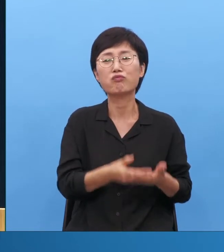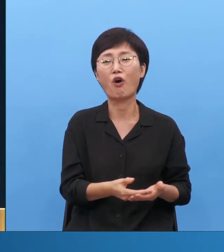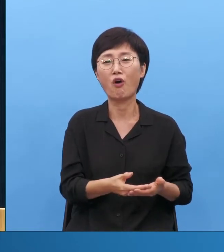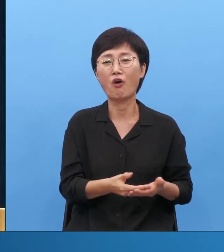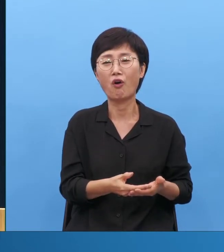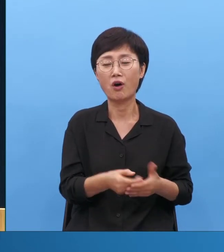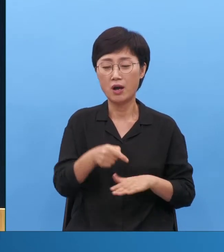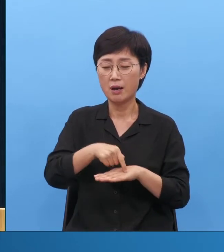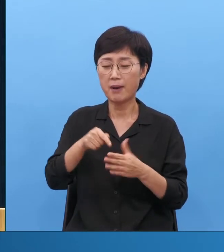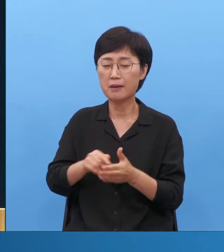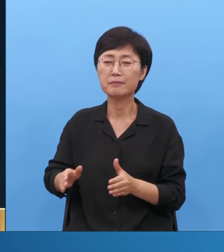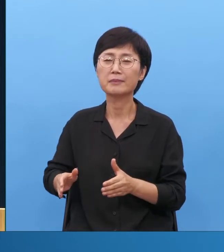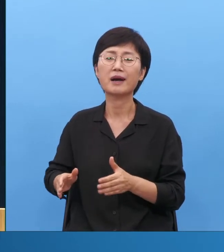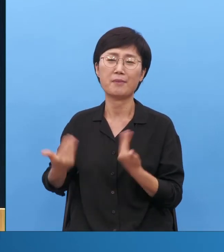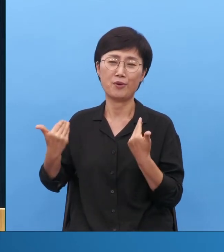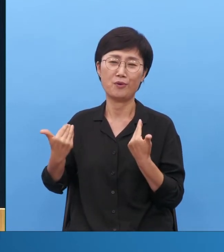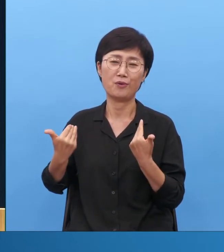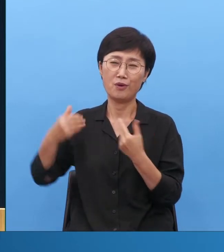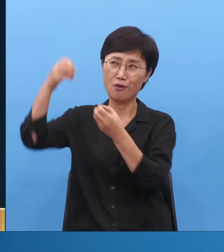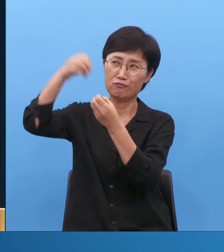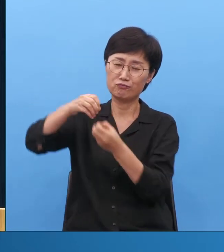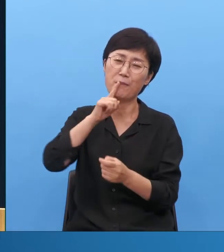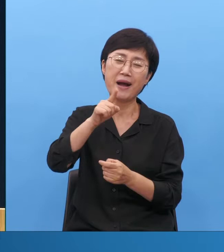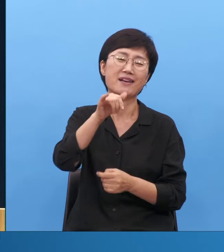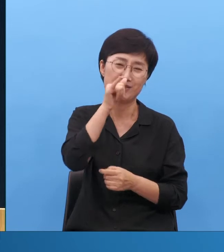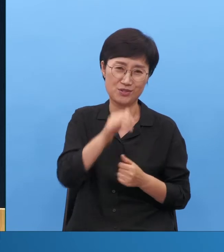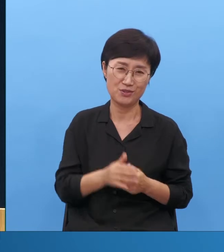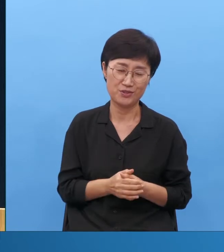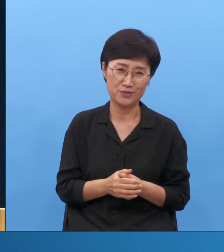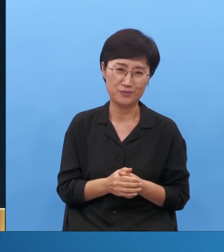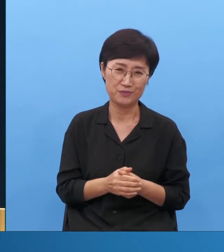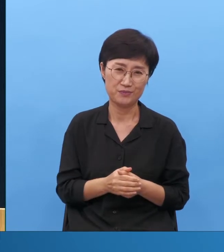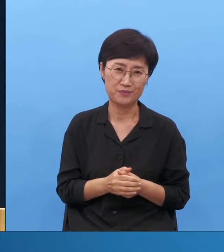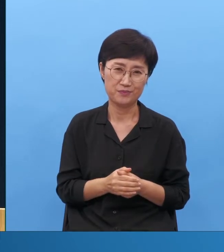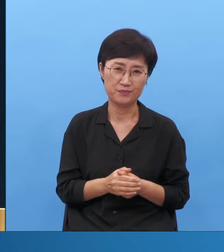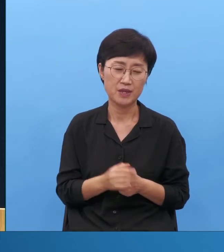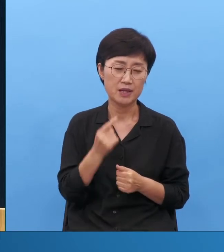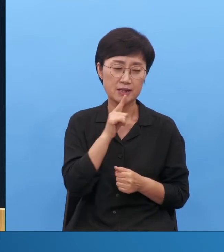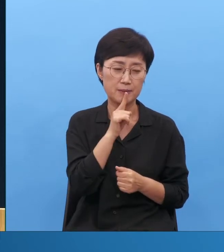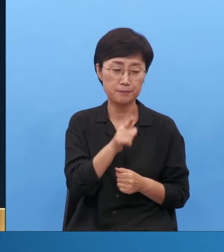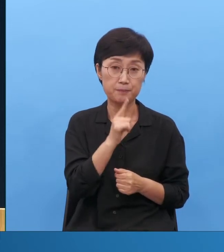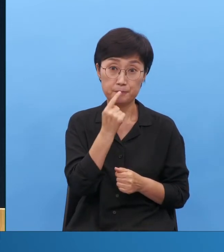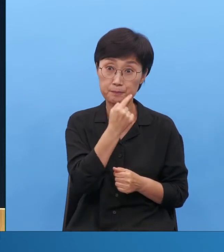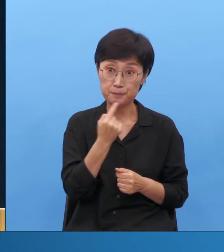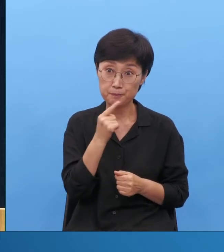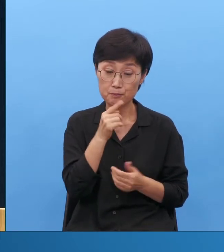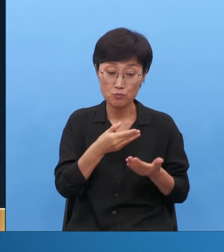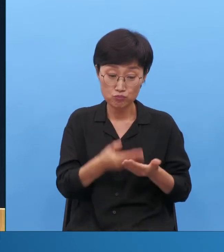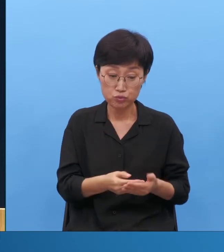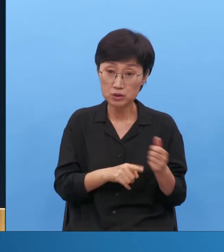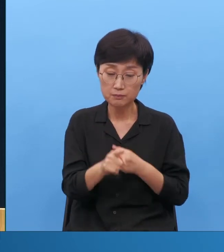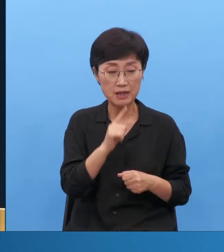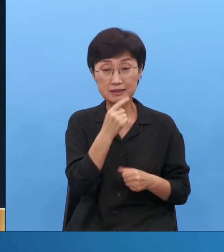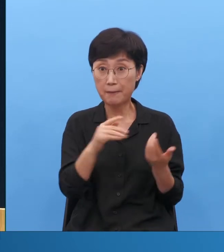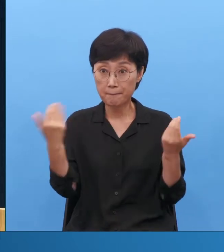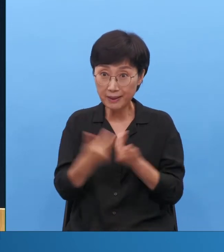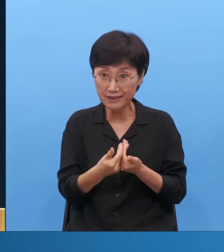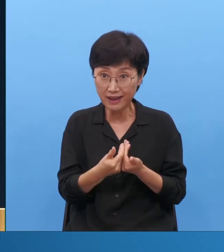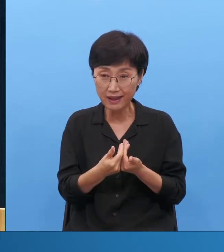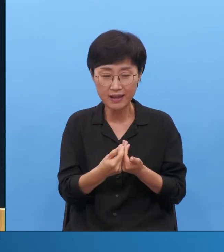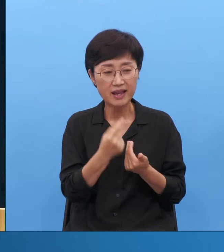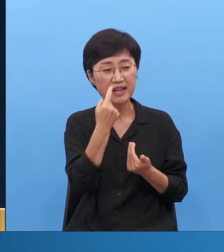heavy. So in other words, we should not speak so lightly, and our hearts must be light. 입은 가볍고